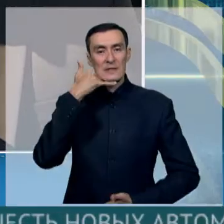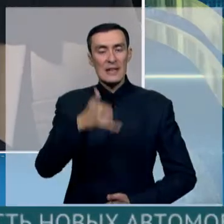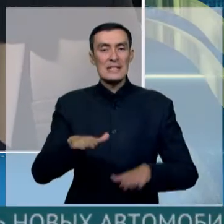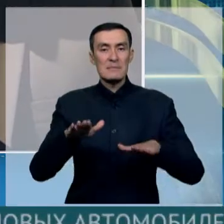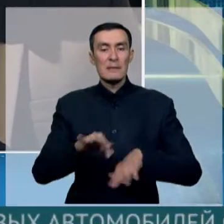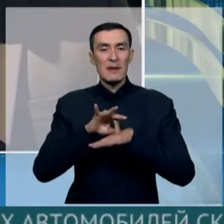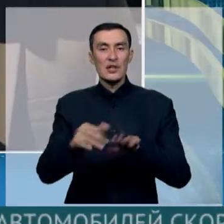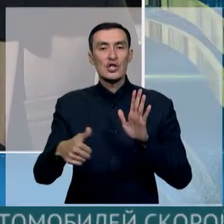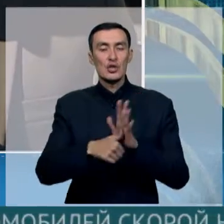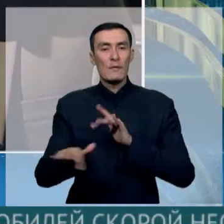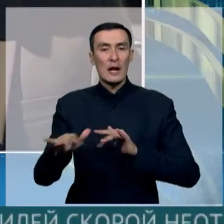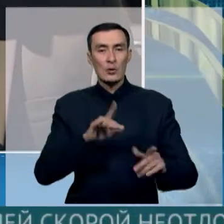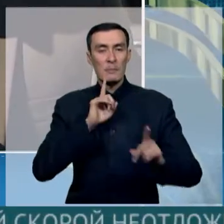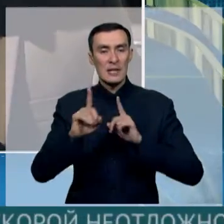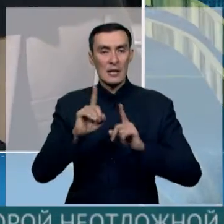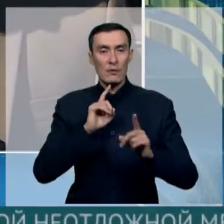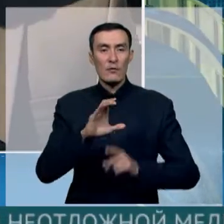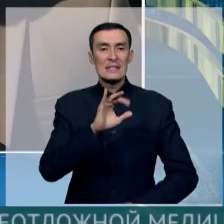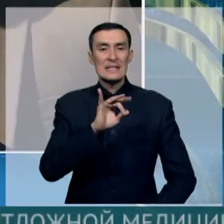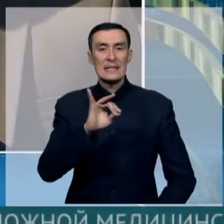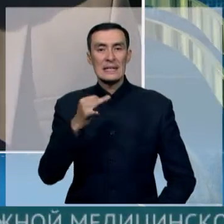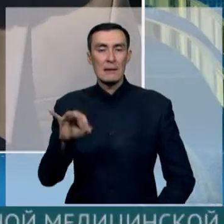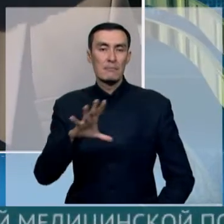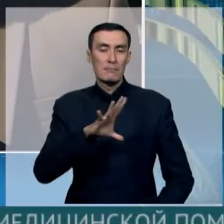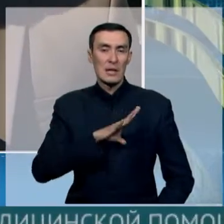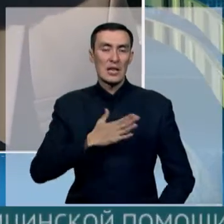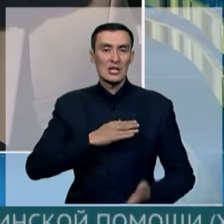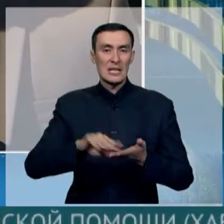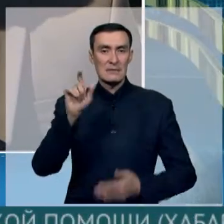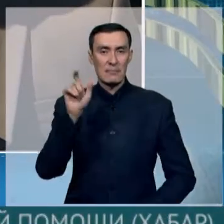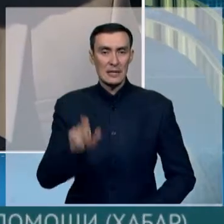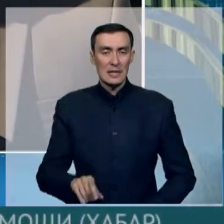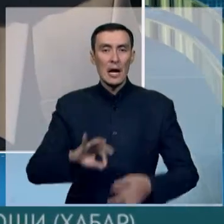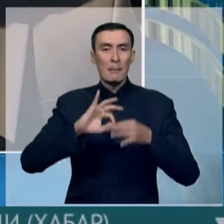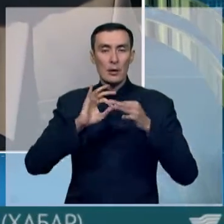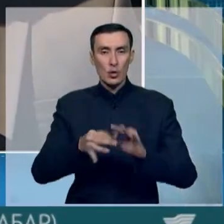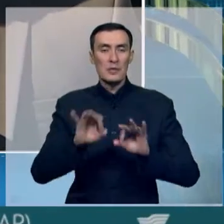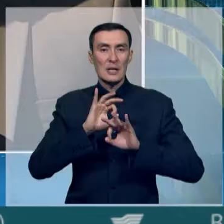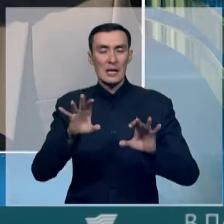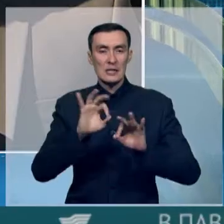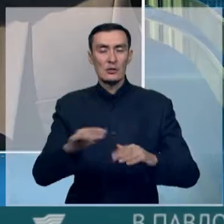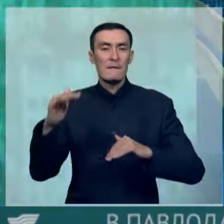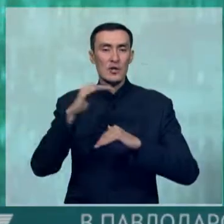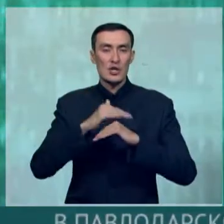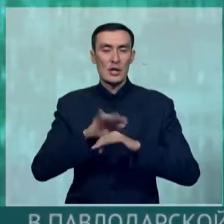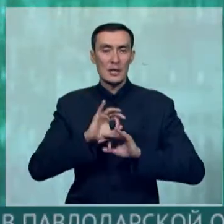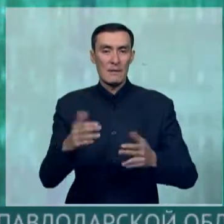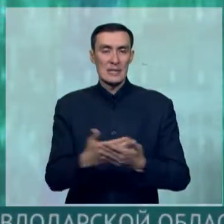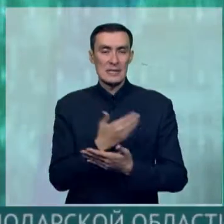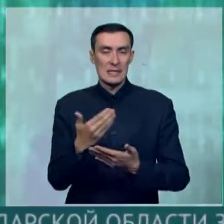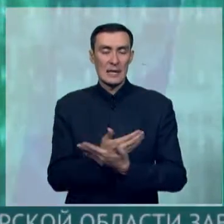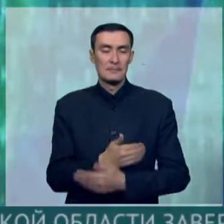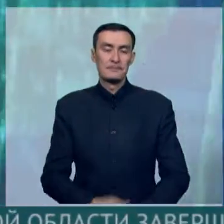места проведения шестого раунда переговоров по Сирии в Астане был Саби Байбусинов. Подробности от него ждем в вечерних